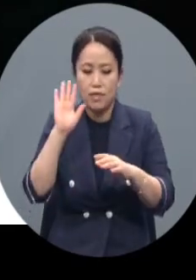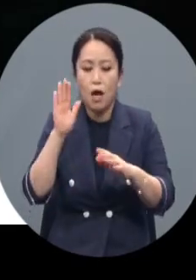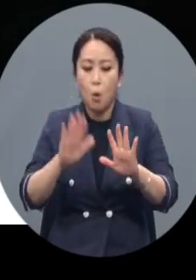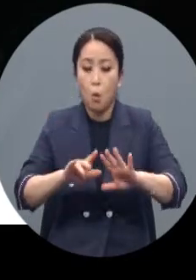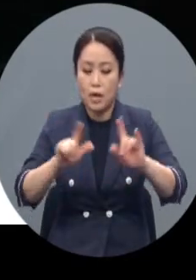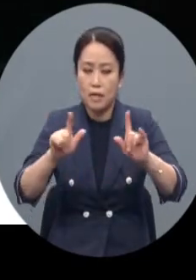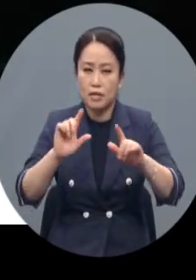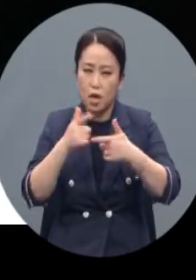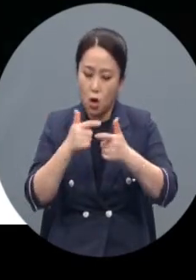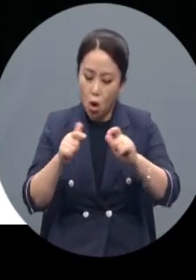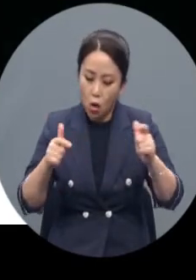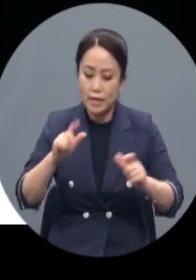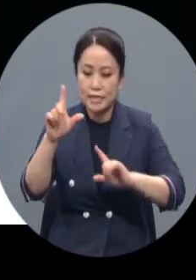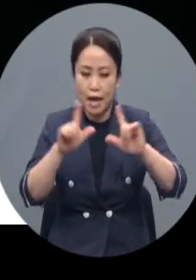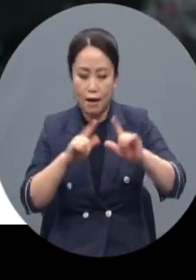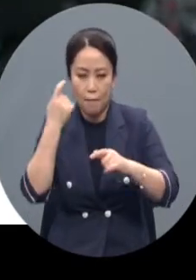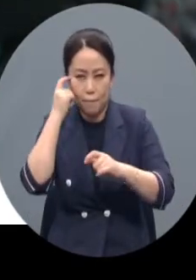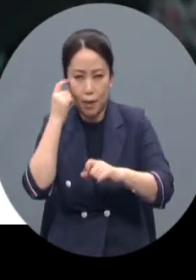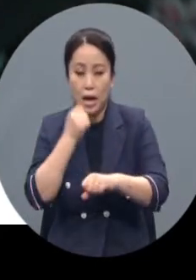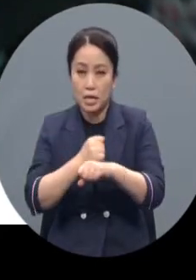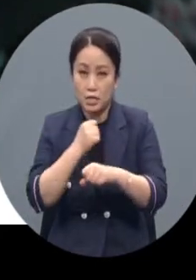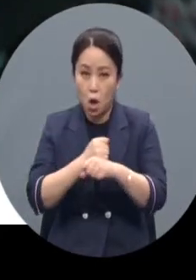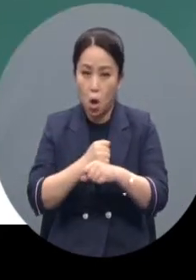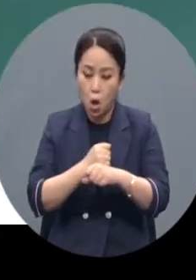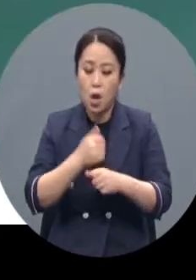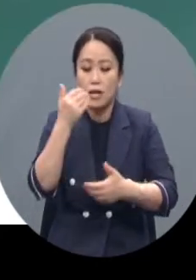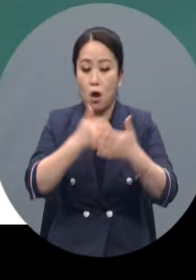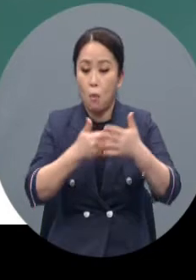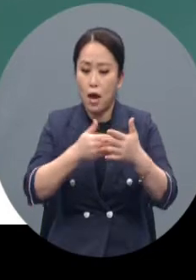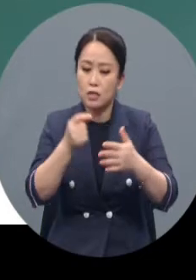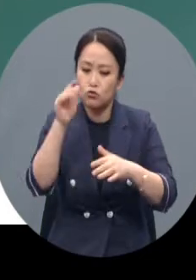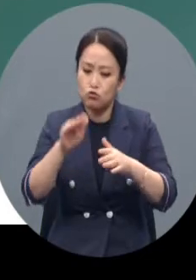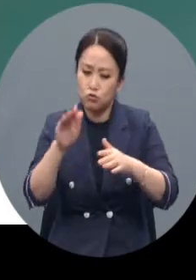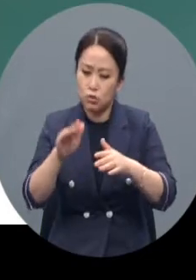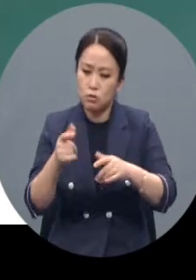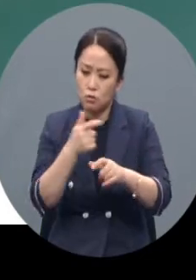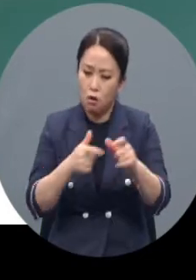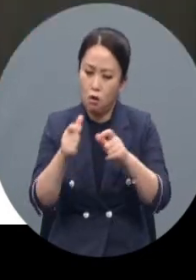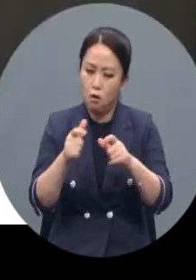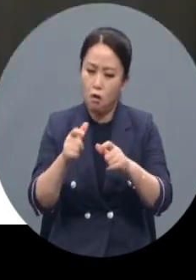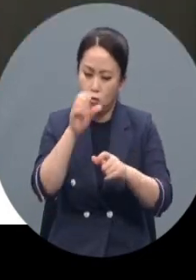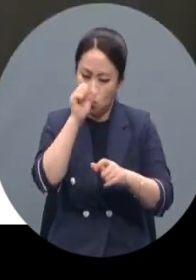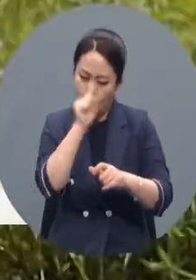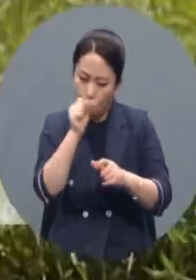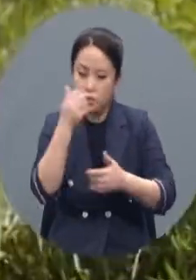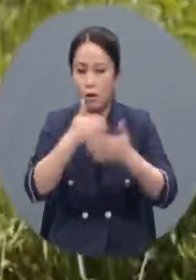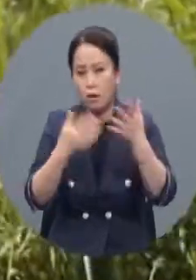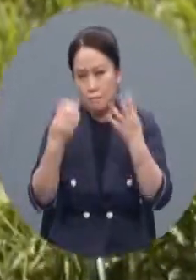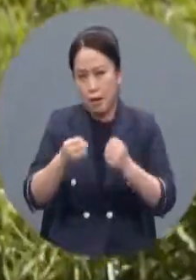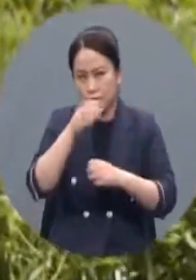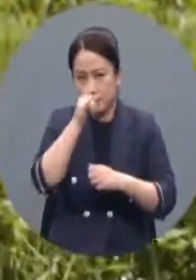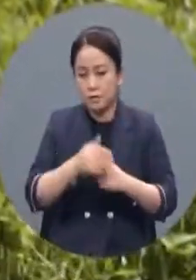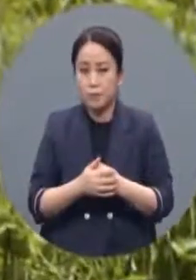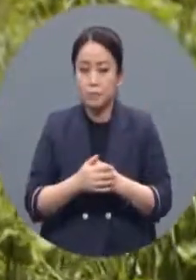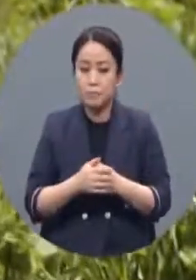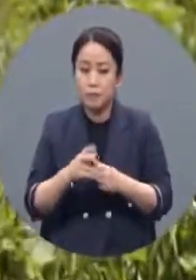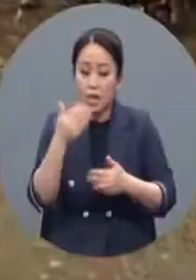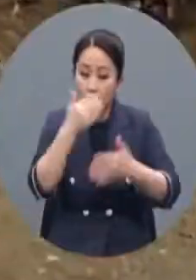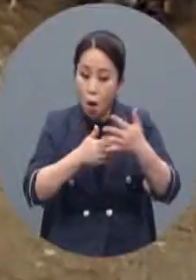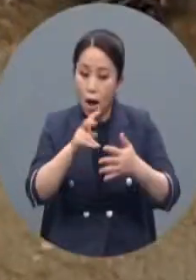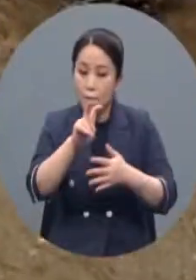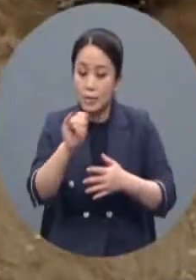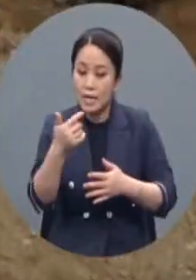작품 수준은 어느 해보다 높다. 이제 자부할 수 있을 것 같습니다. 영화 미나리와